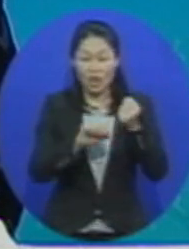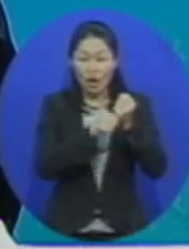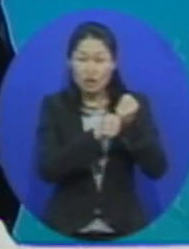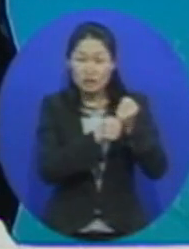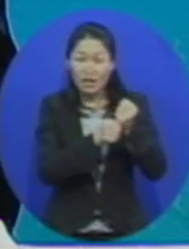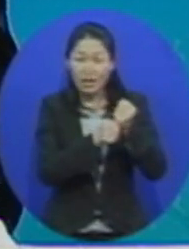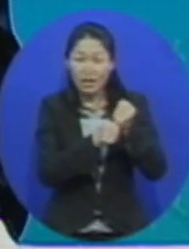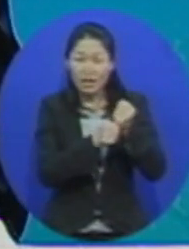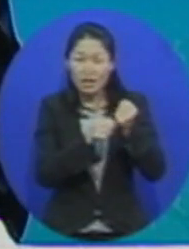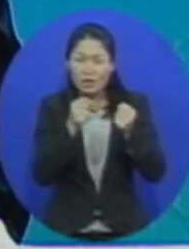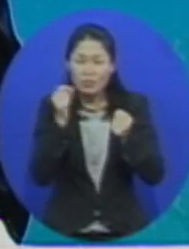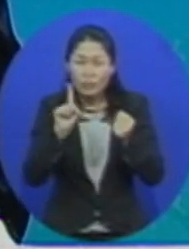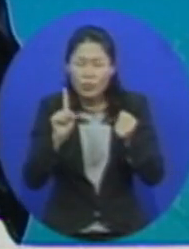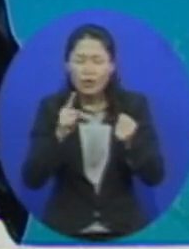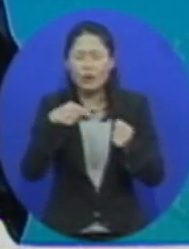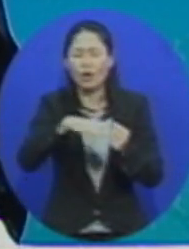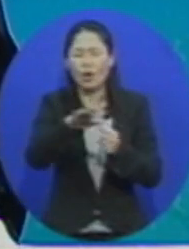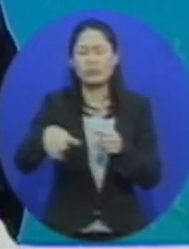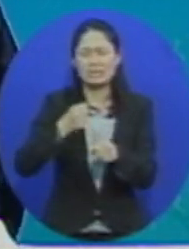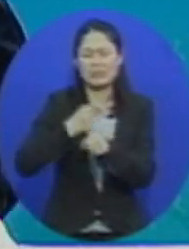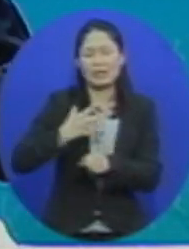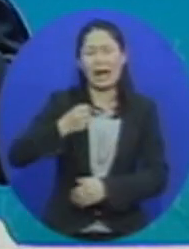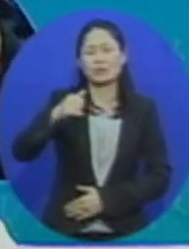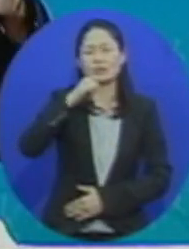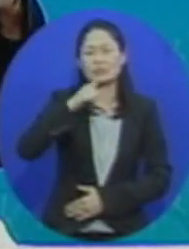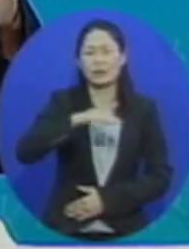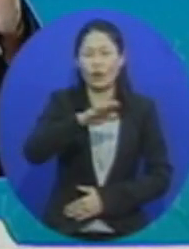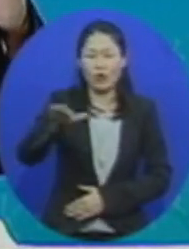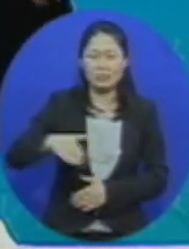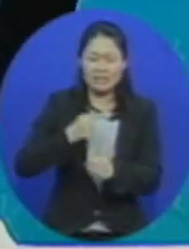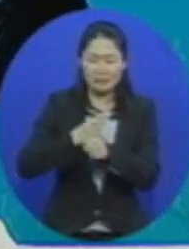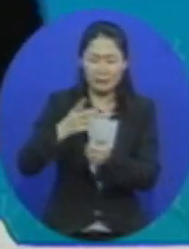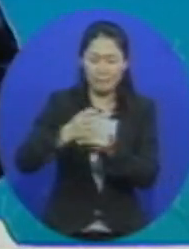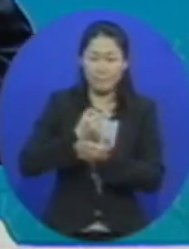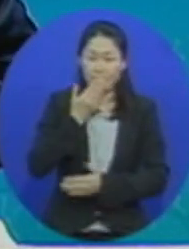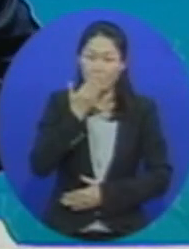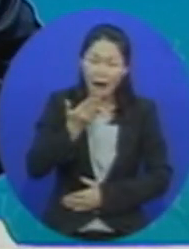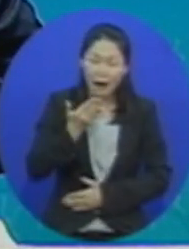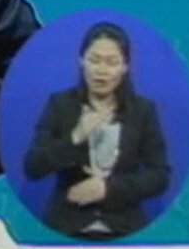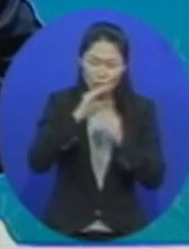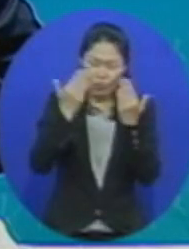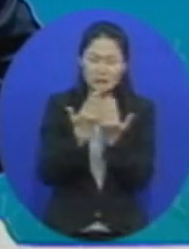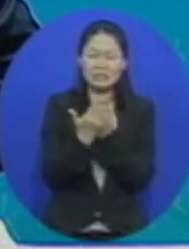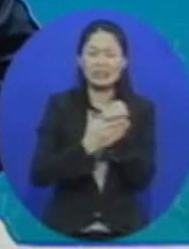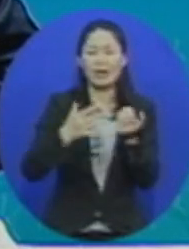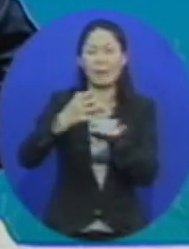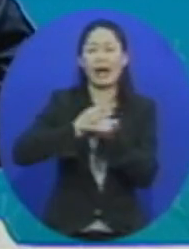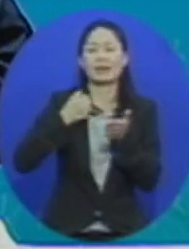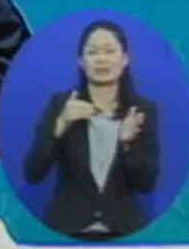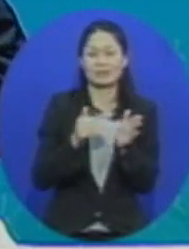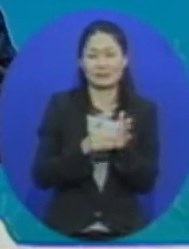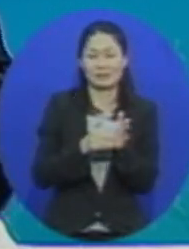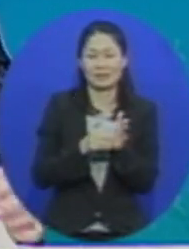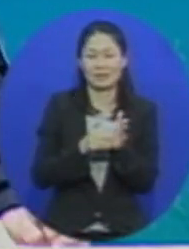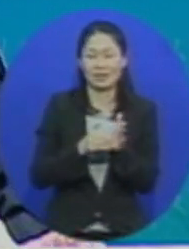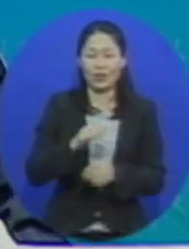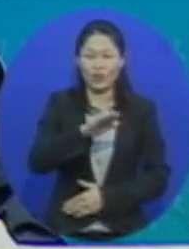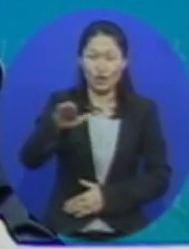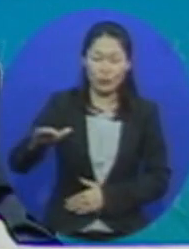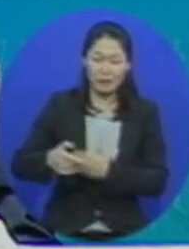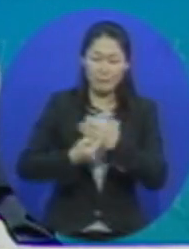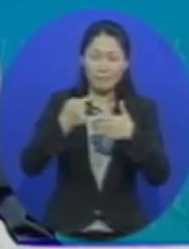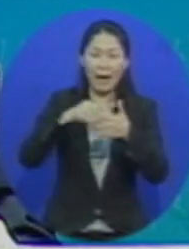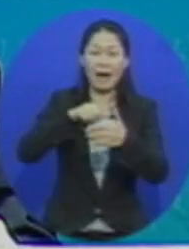여러분이 이미 다 가지고 있습니다 이미 여러분은 받을 수 있는 모든 은혜를 다 받았어요 여러분의